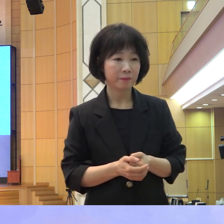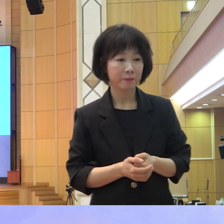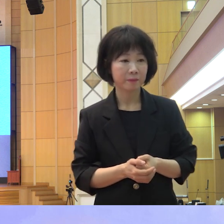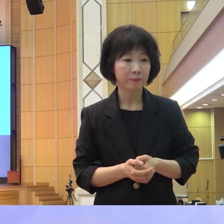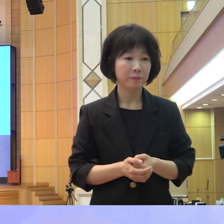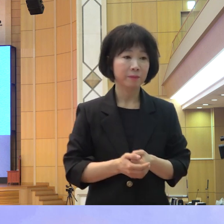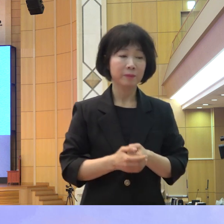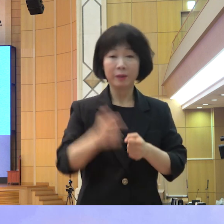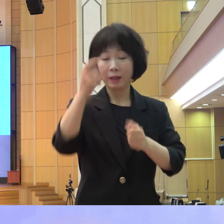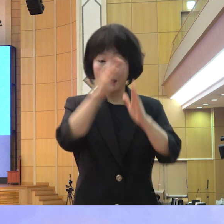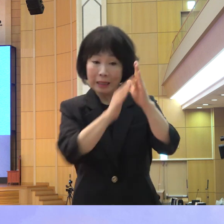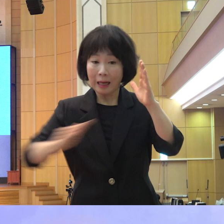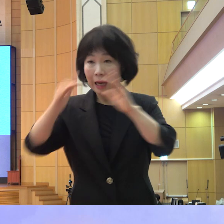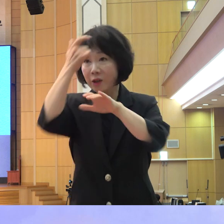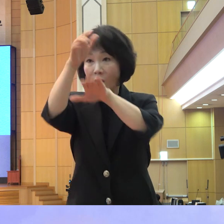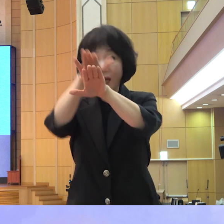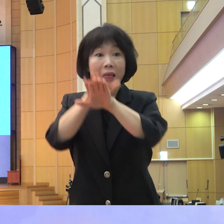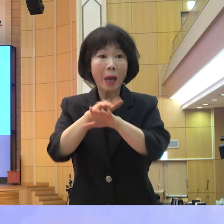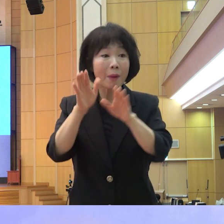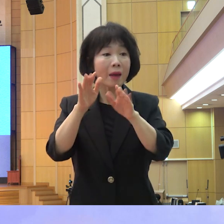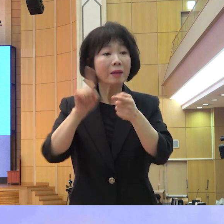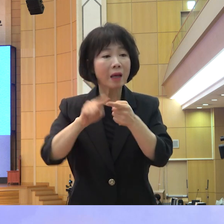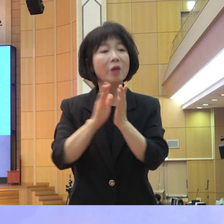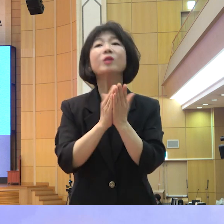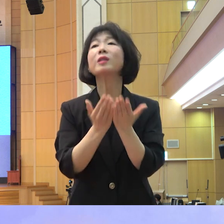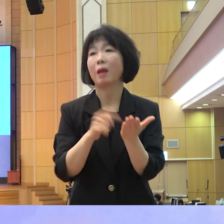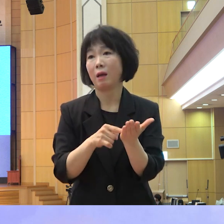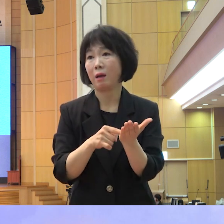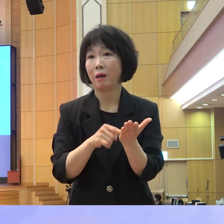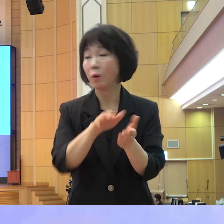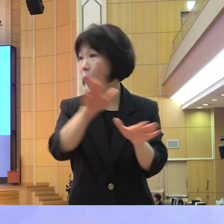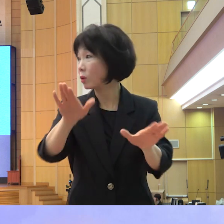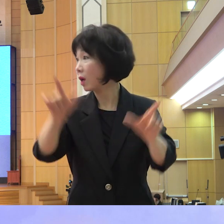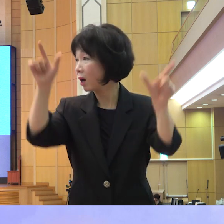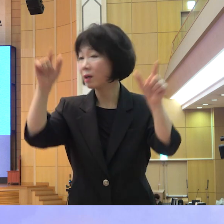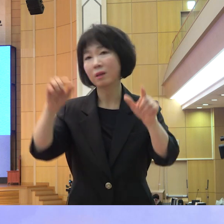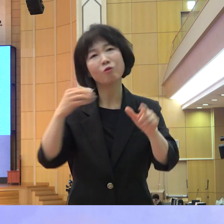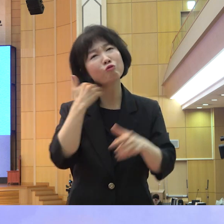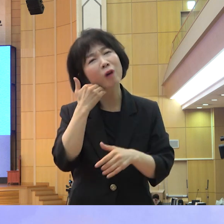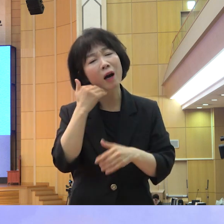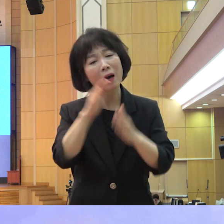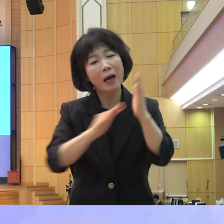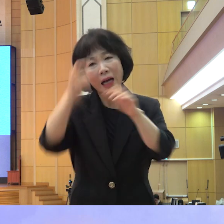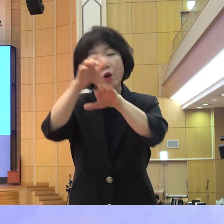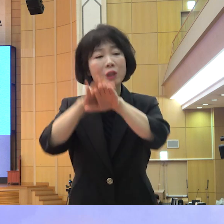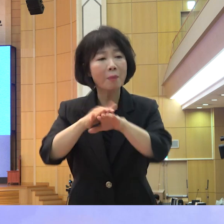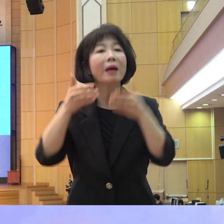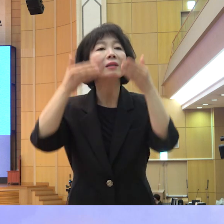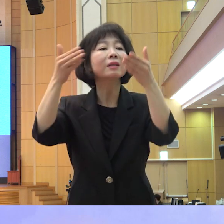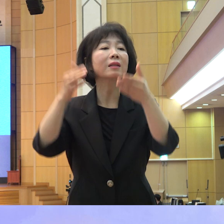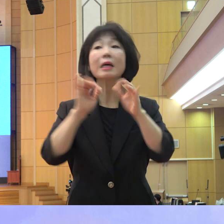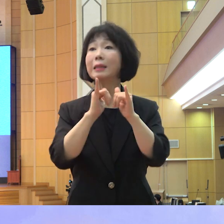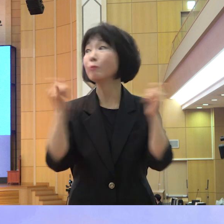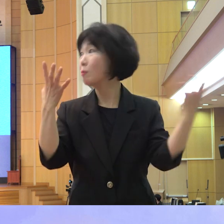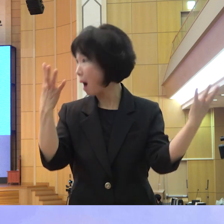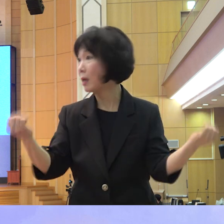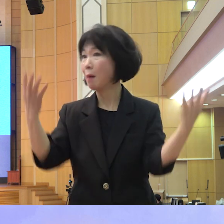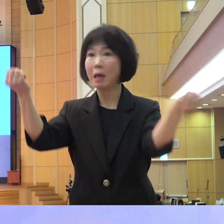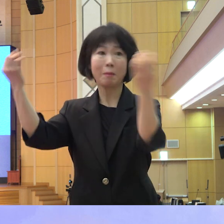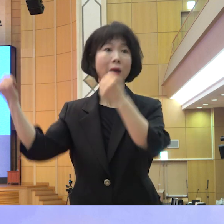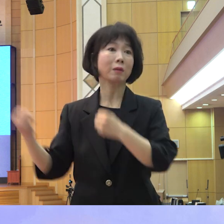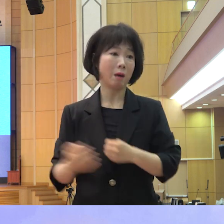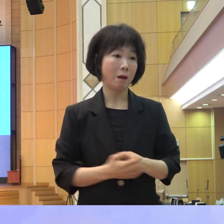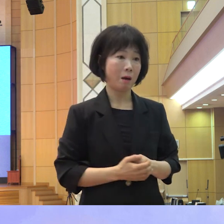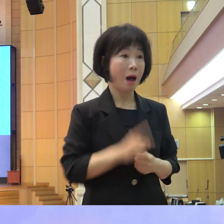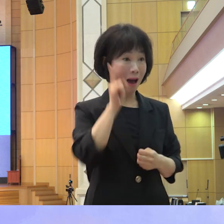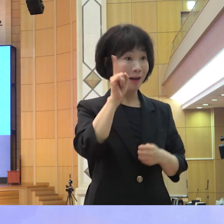이 가정예배 책이 아니더라도 가정예배를 드리고 있는 우리 성도님들이 있었어요, 사실은. 그래서